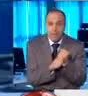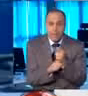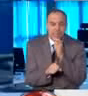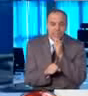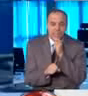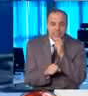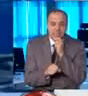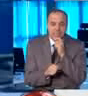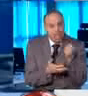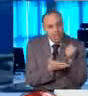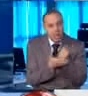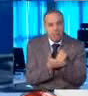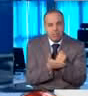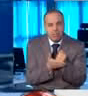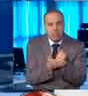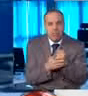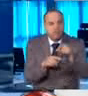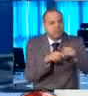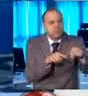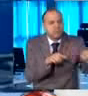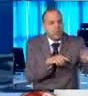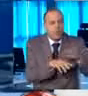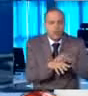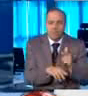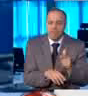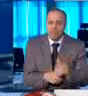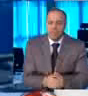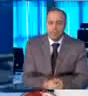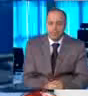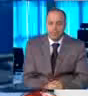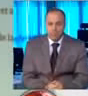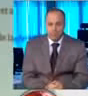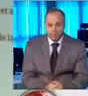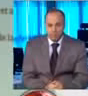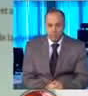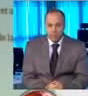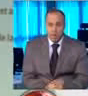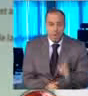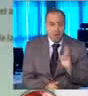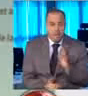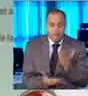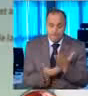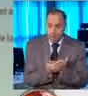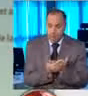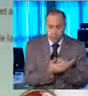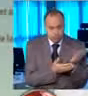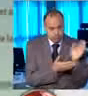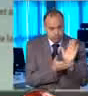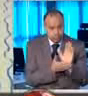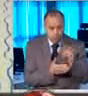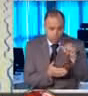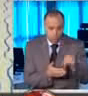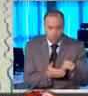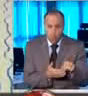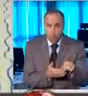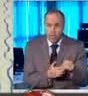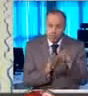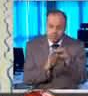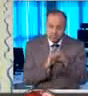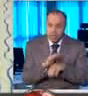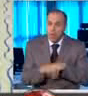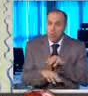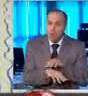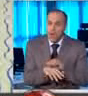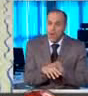يزال غير مشجع في غالبية الولايات. التقرير الذي تم تقديمه اليوم حول ترتيب الولايات